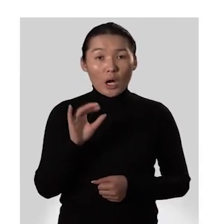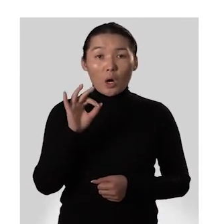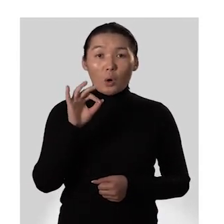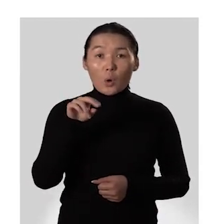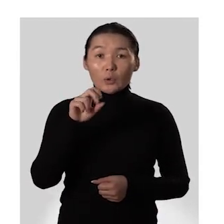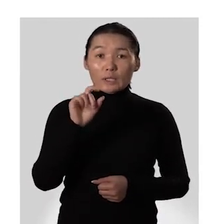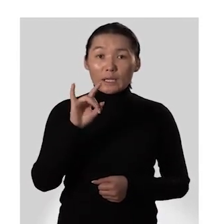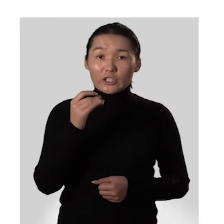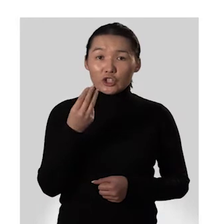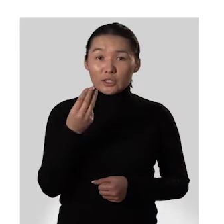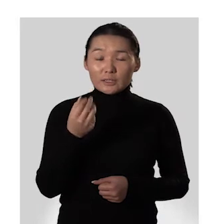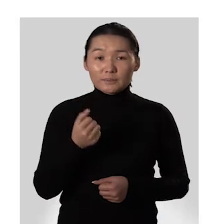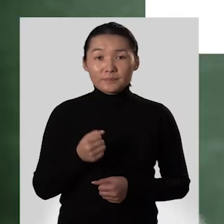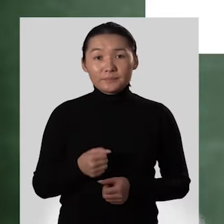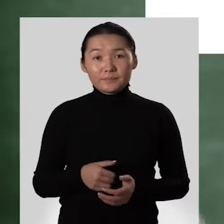Одарыш.